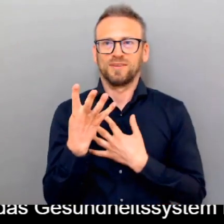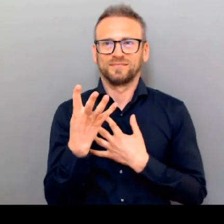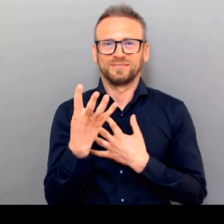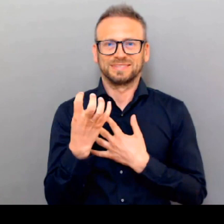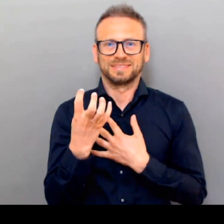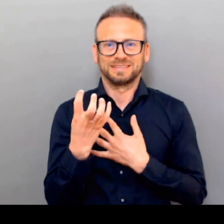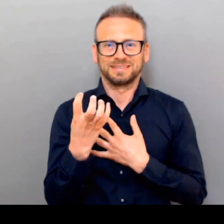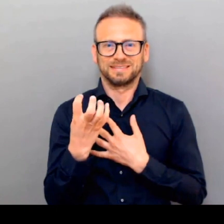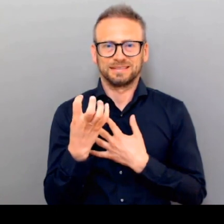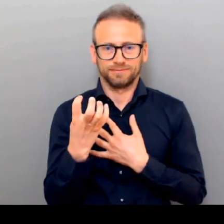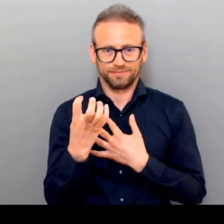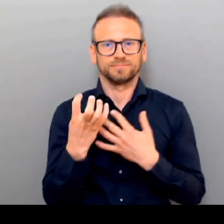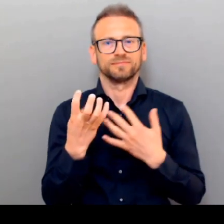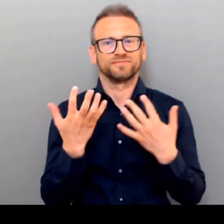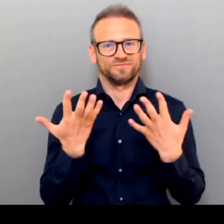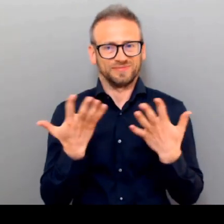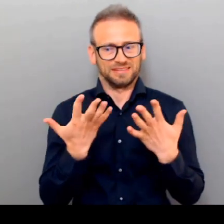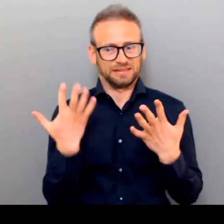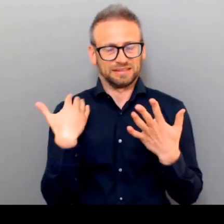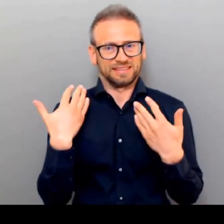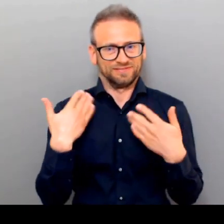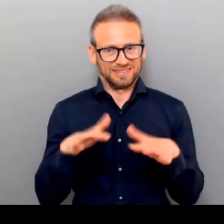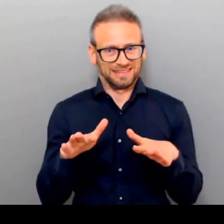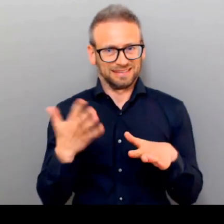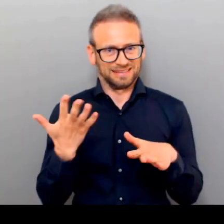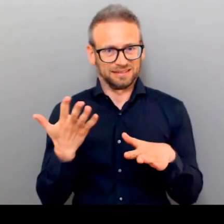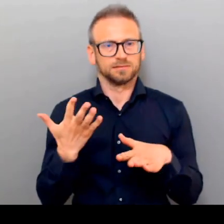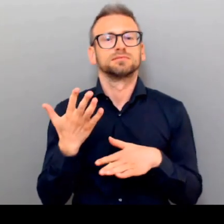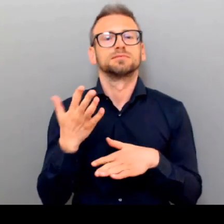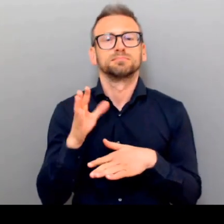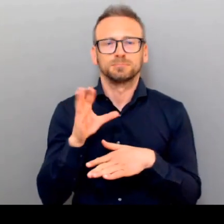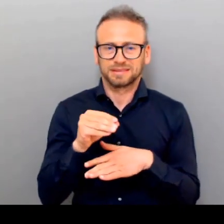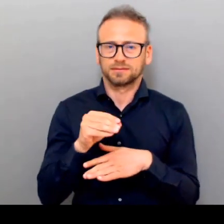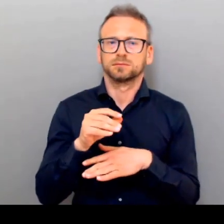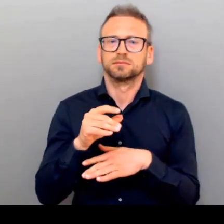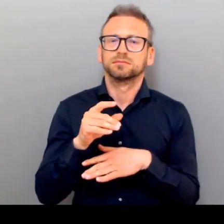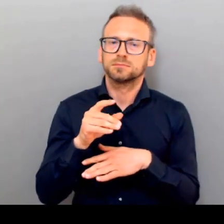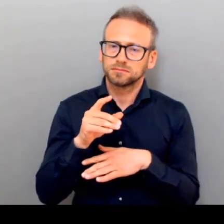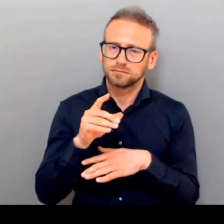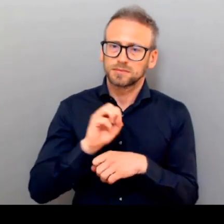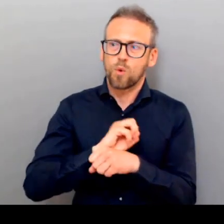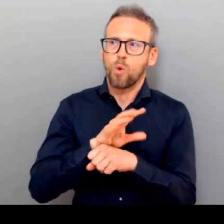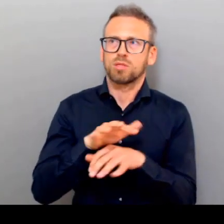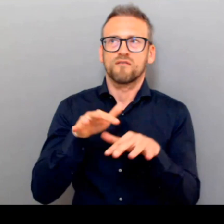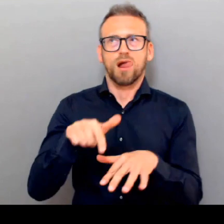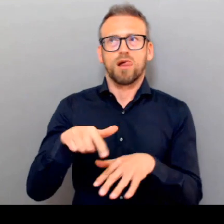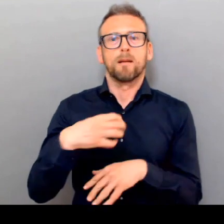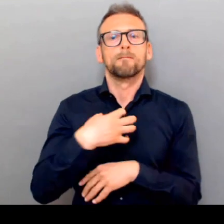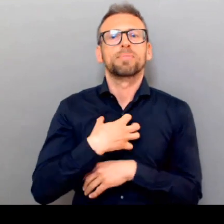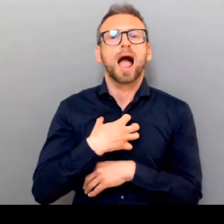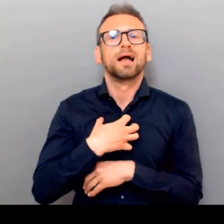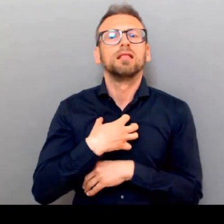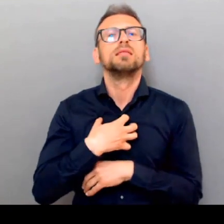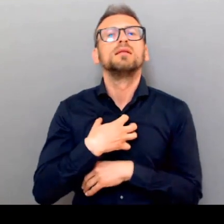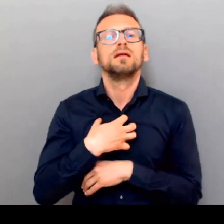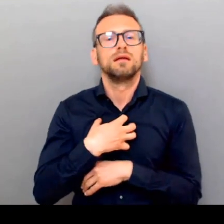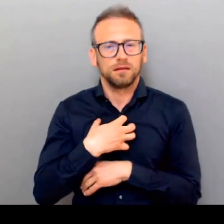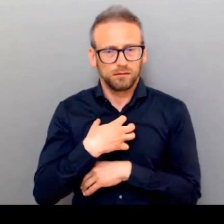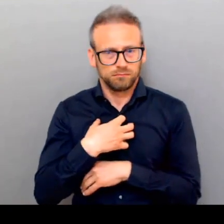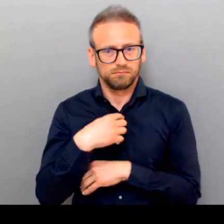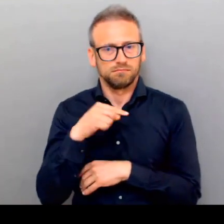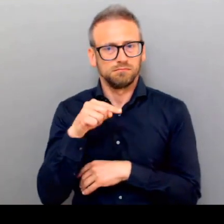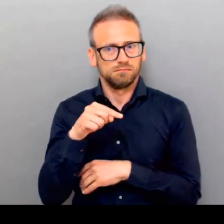.933 bestätigte Corona-Fälle in Bayern. Das ist ein Anstieg von 219 zum gestrigen